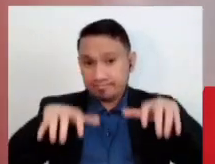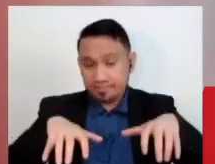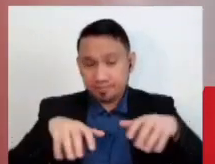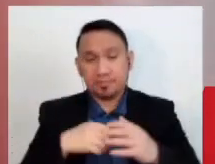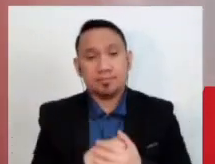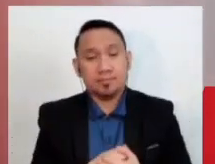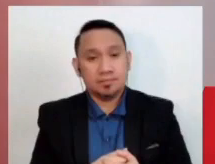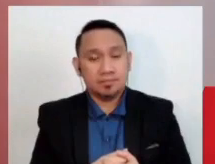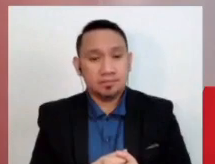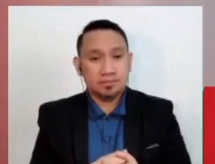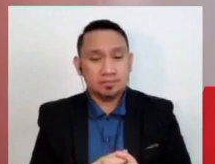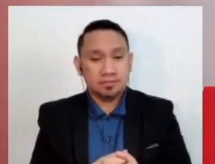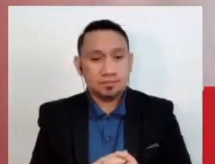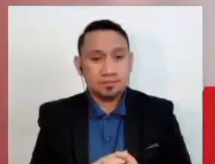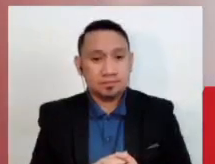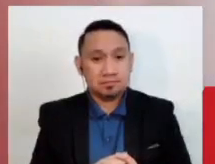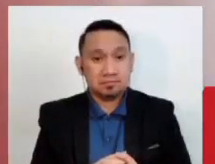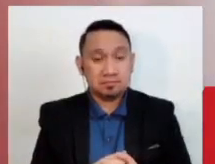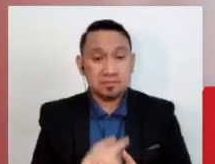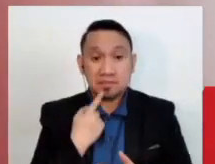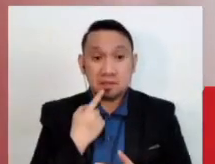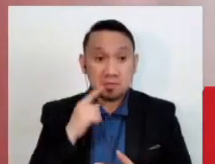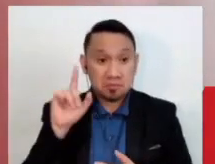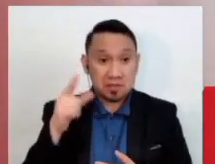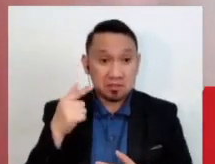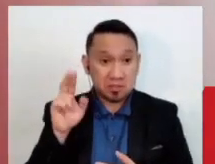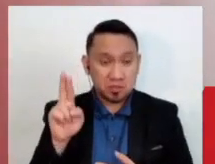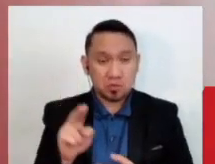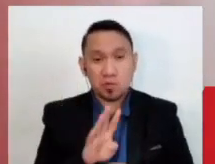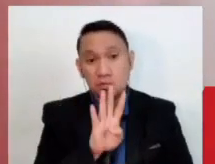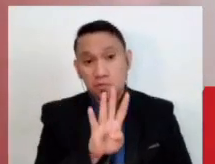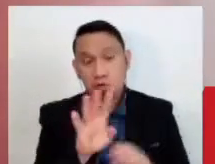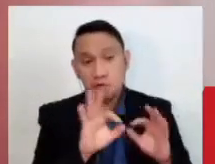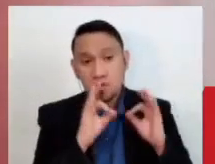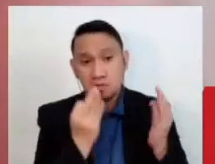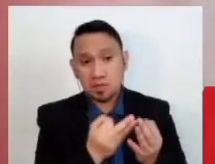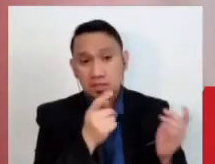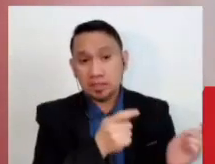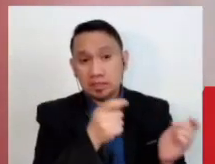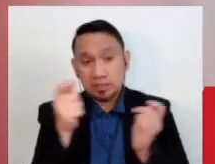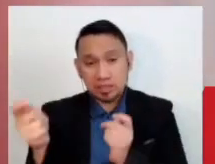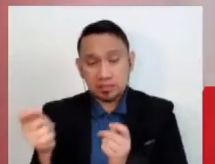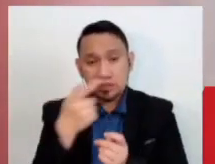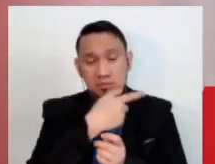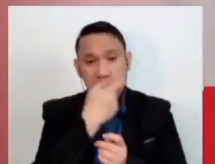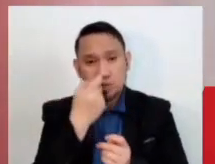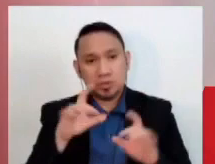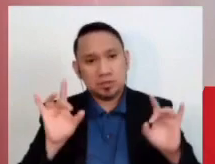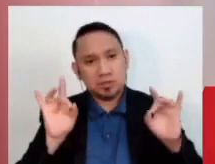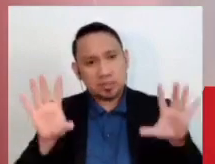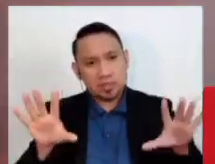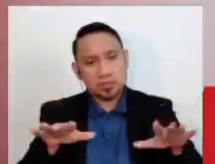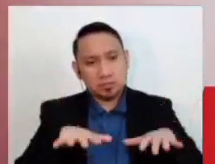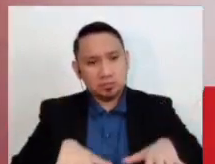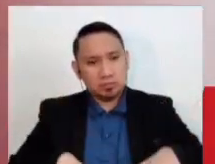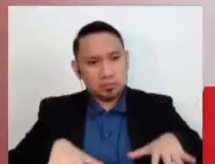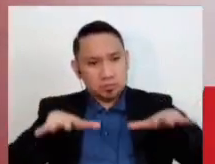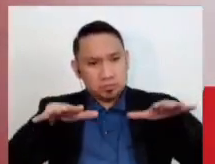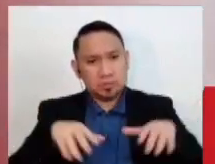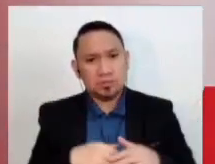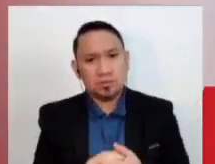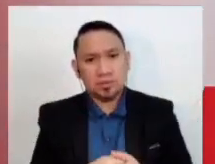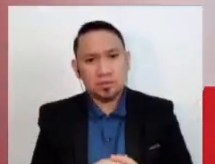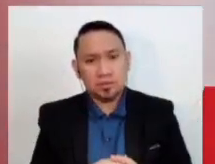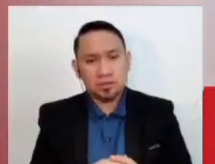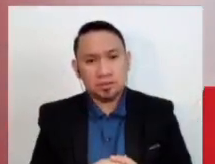Risk Reduction and Management Council, 4 na pamilya ang inilikas matapos umabot sa critical level ang tubig sa Matina River. Sa